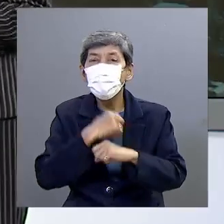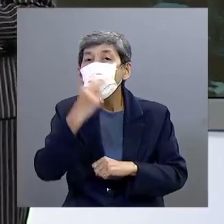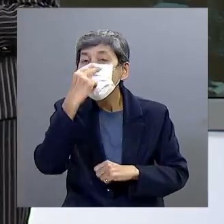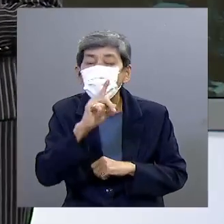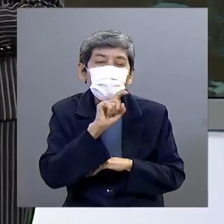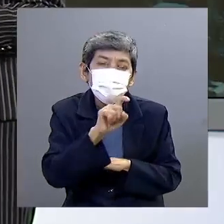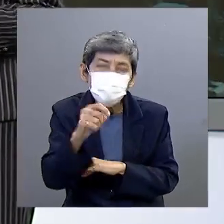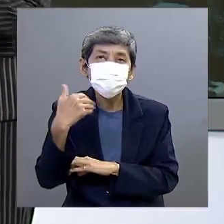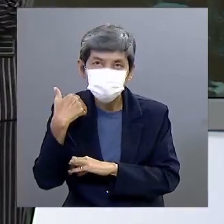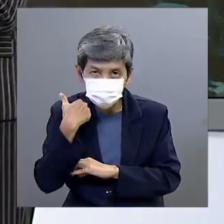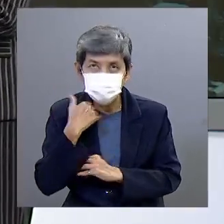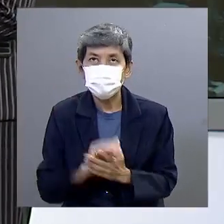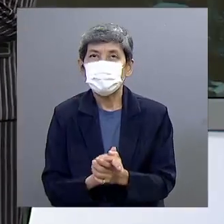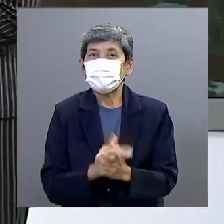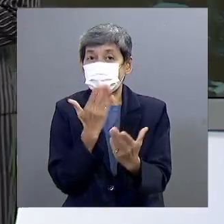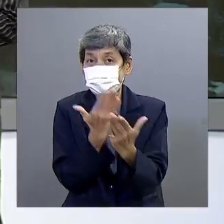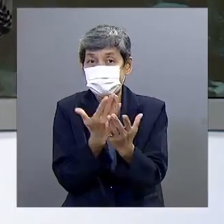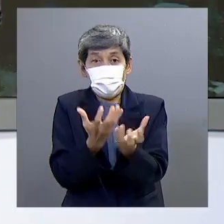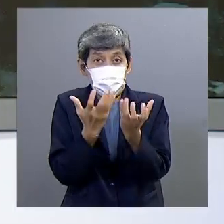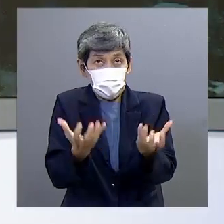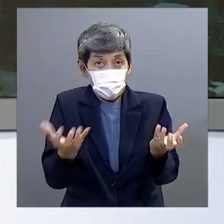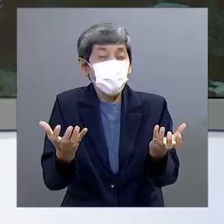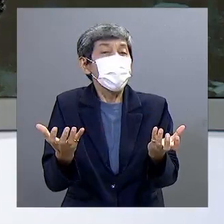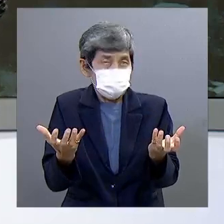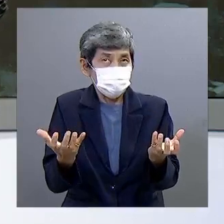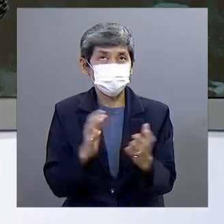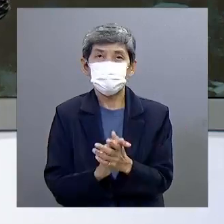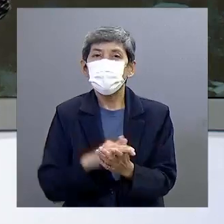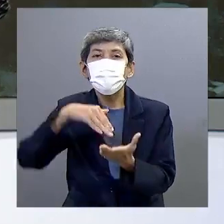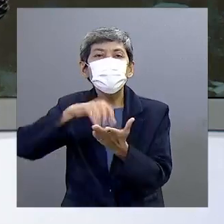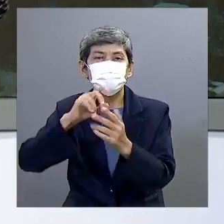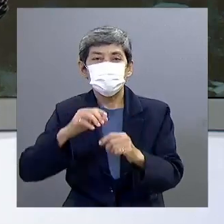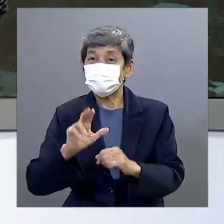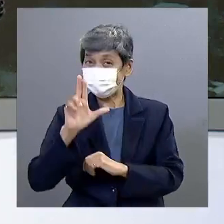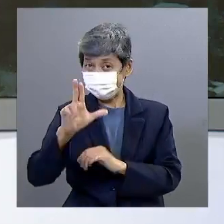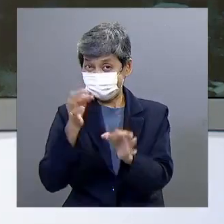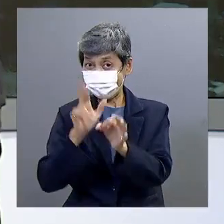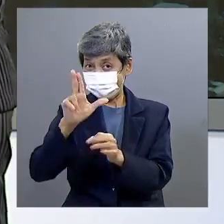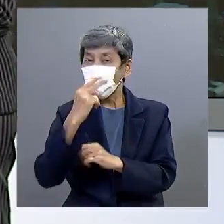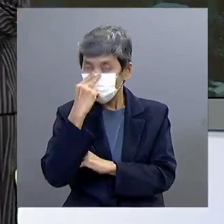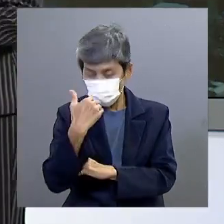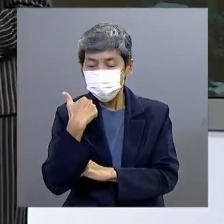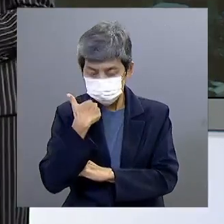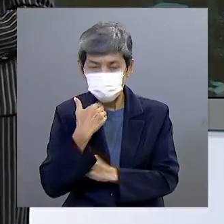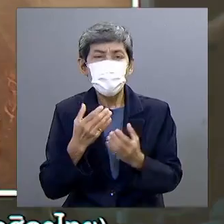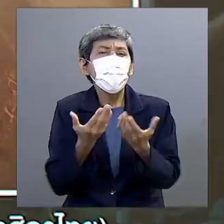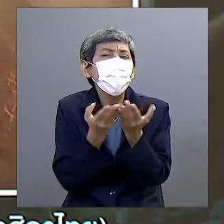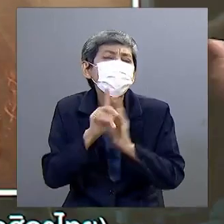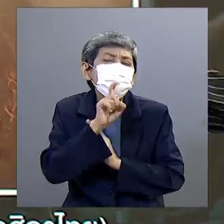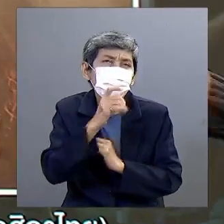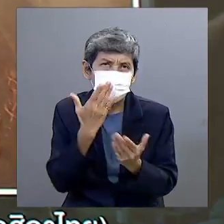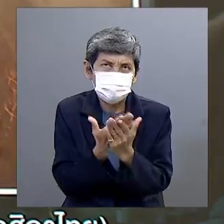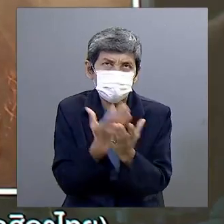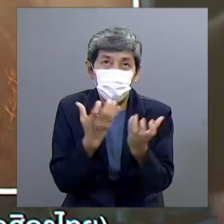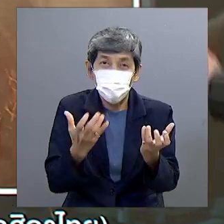สถานการณ์ราคาสินค้าจะเป็นยังไงศูนย์วิจัยเกษตรกรไทยค่ะมีการสำรวจความเห็นภาคครัวเรือนนะคะว่าราคาที่สูงขนาดนี้เนี่ยมัน